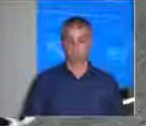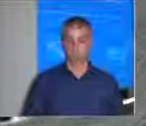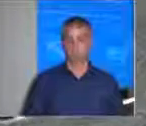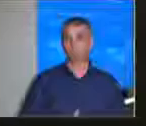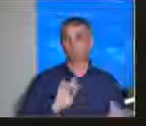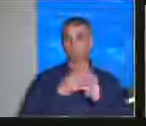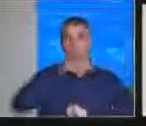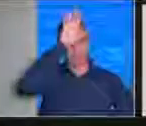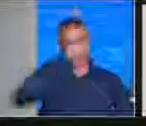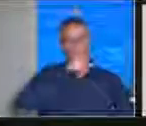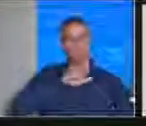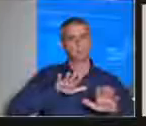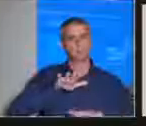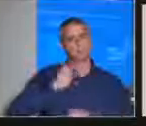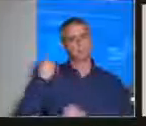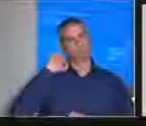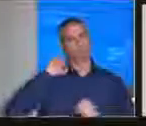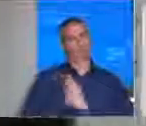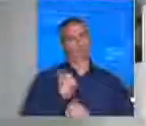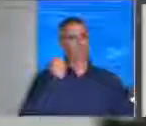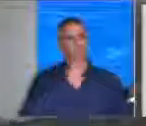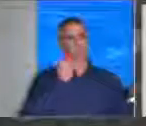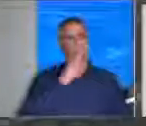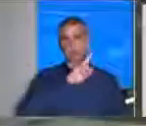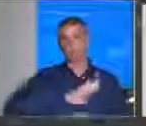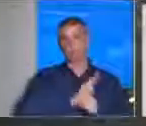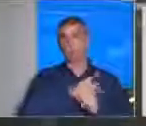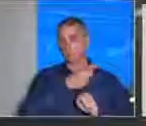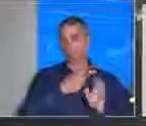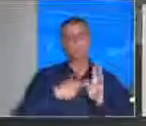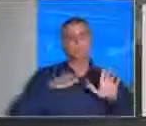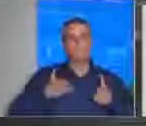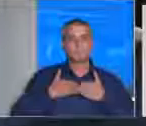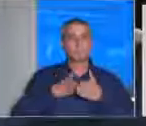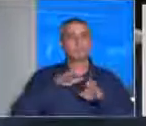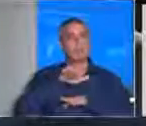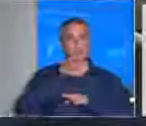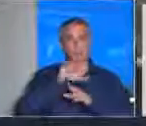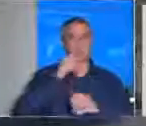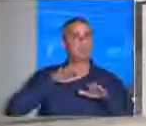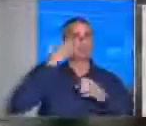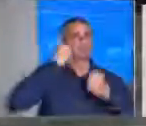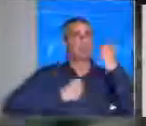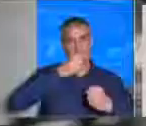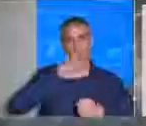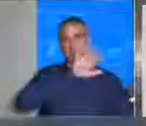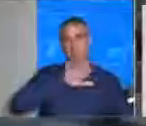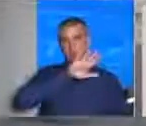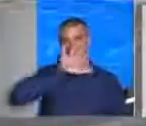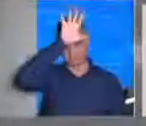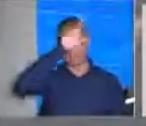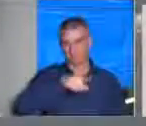לעומת זאת, מול איראן, הממשל מפגין קשיחות. ארצות הברית משגרת נושאת מטוסים ומפציצים לאזור המפרץ.